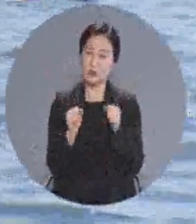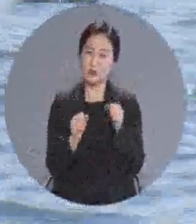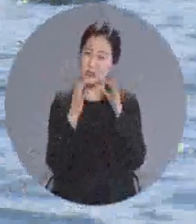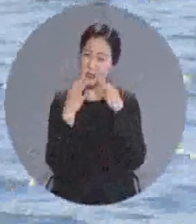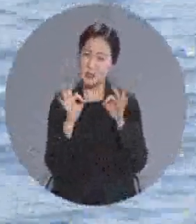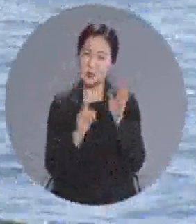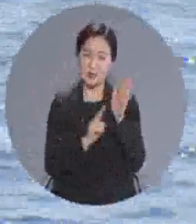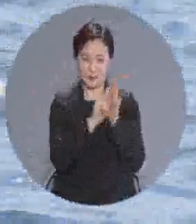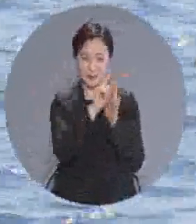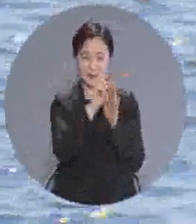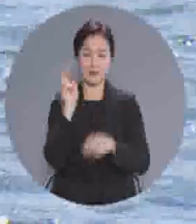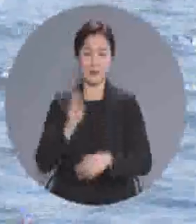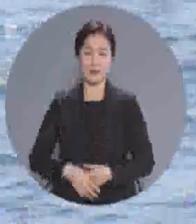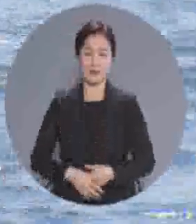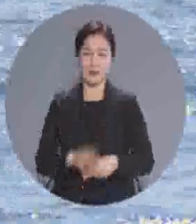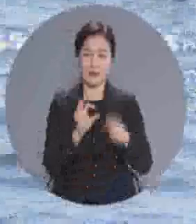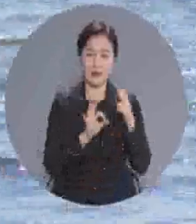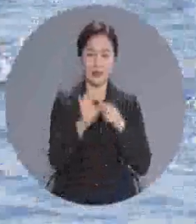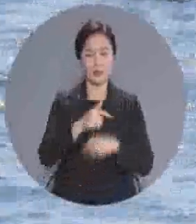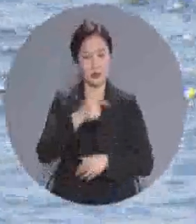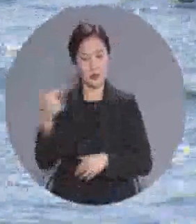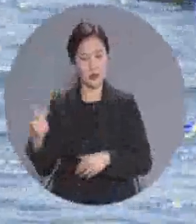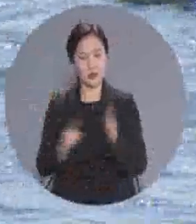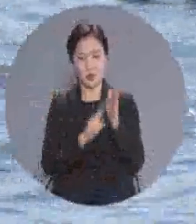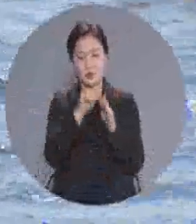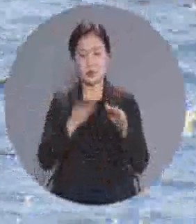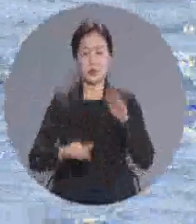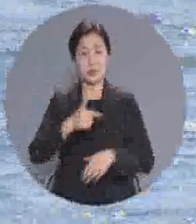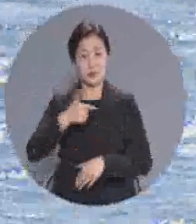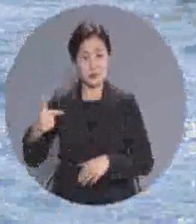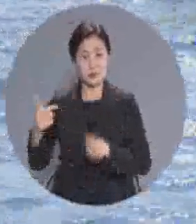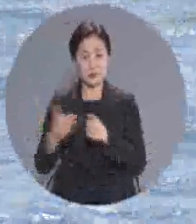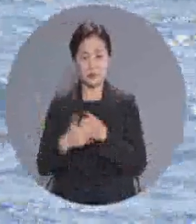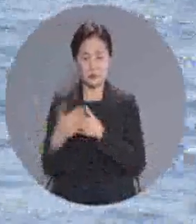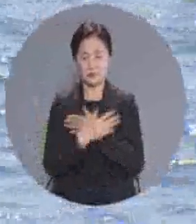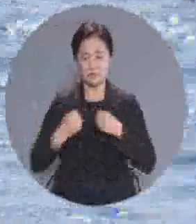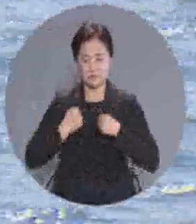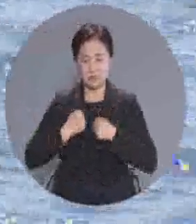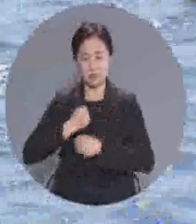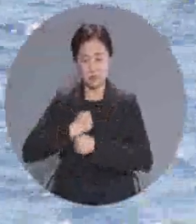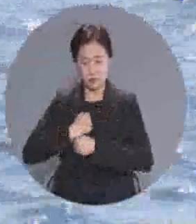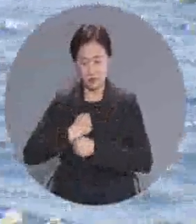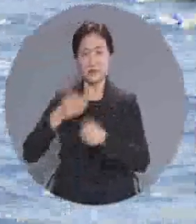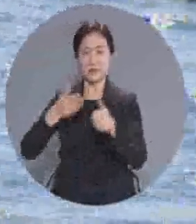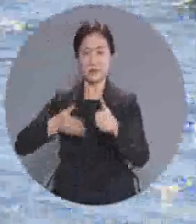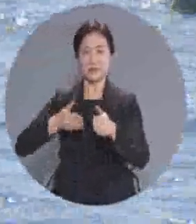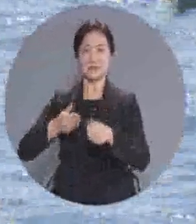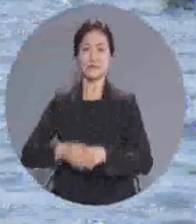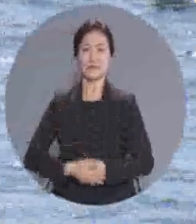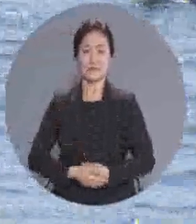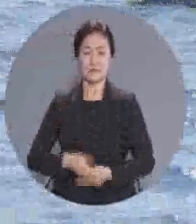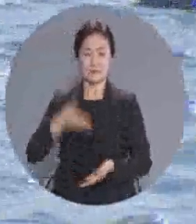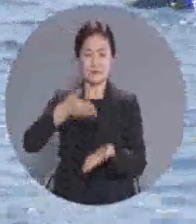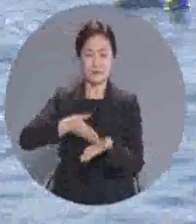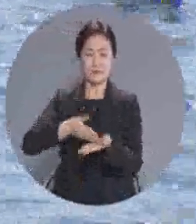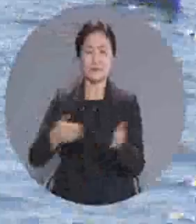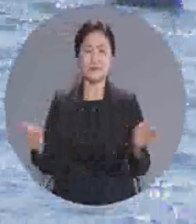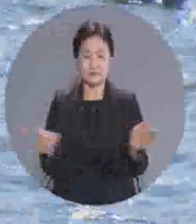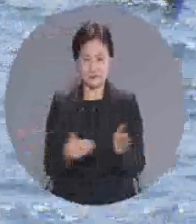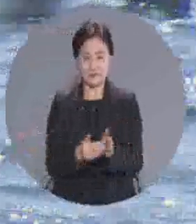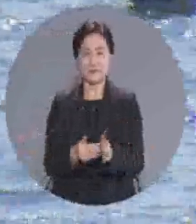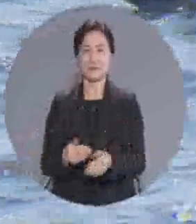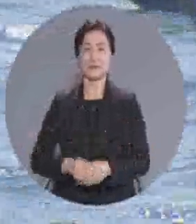풀릴 전망입니다 아침 저녁으로 일교차가 큰 만큼 건강관리에 유의하셔야 겠습니다 지금까지 ai